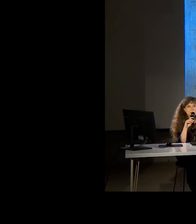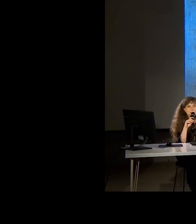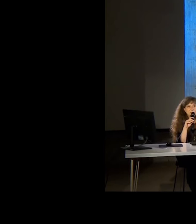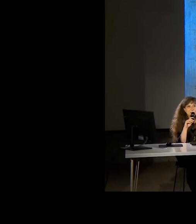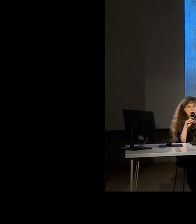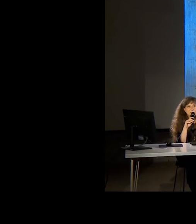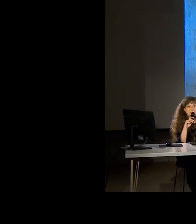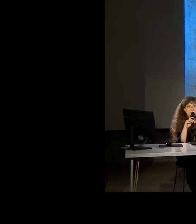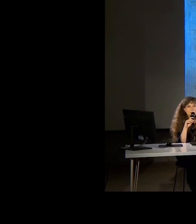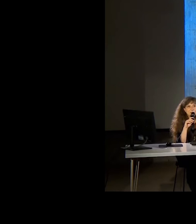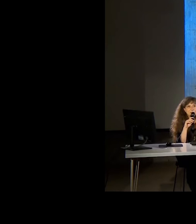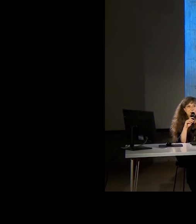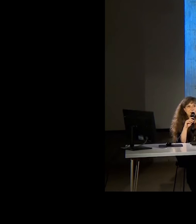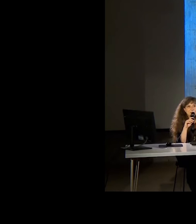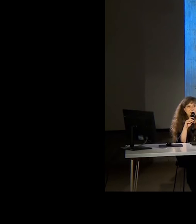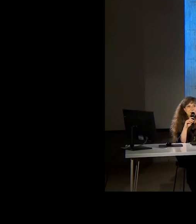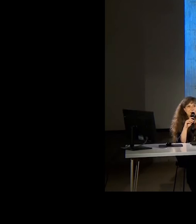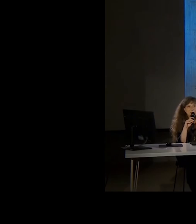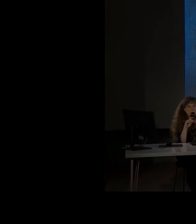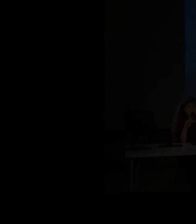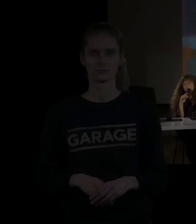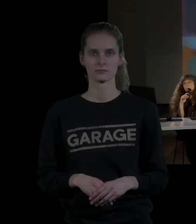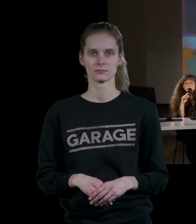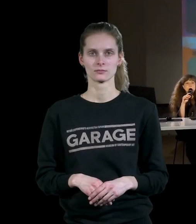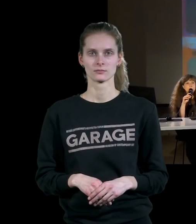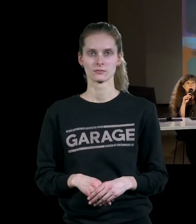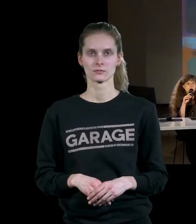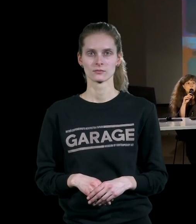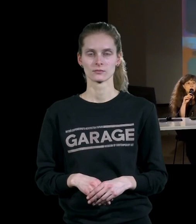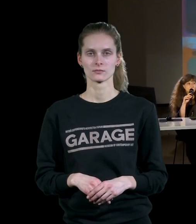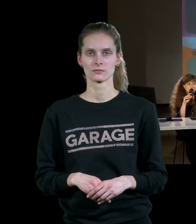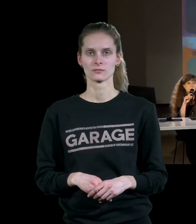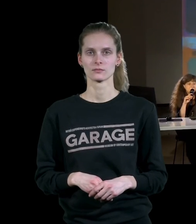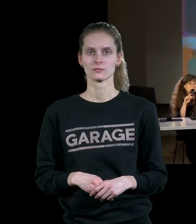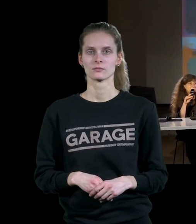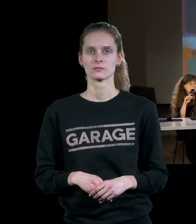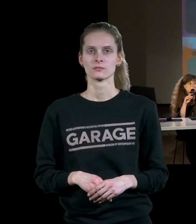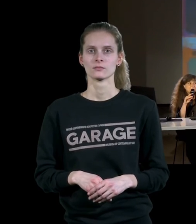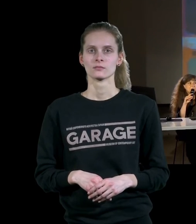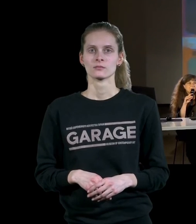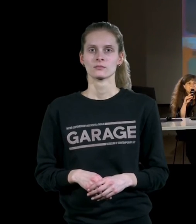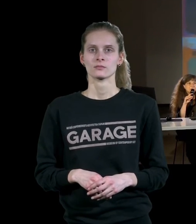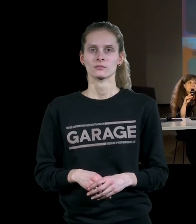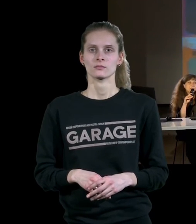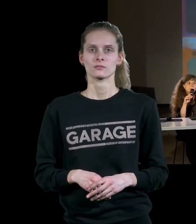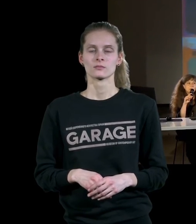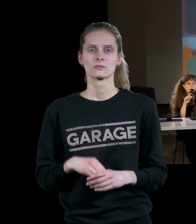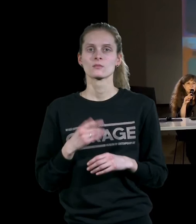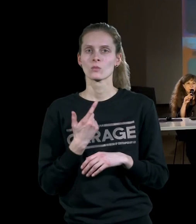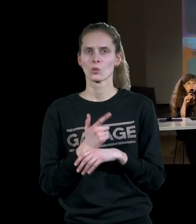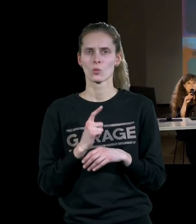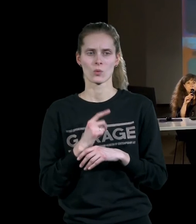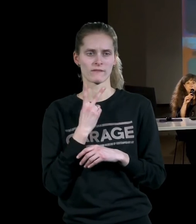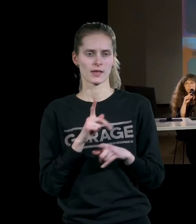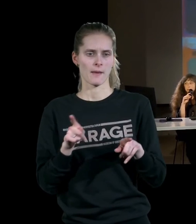напоминает геометричную абстракцию. Очень похожая на решающие те же задачи, которые в